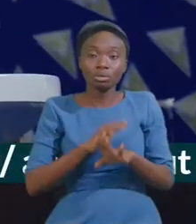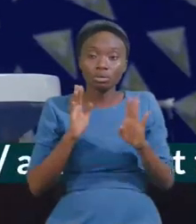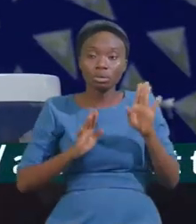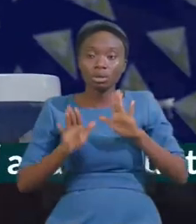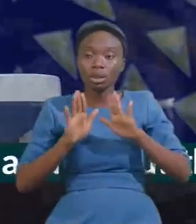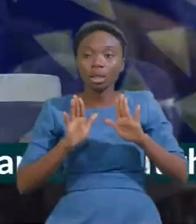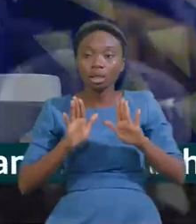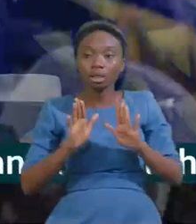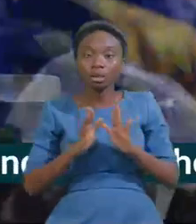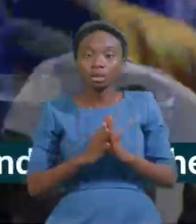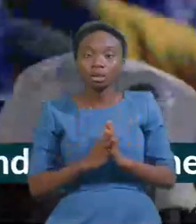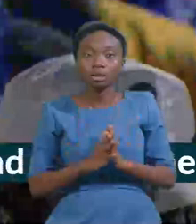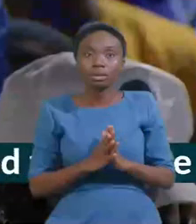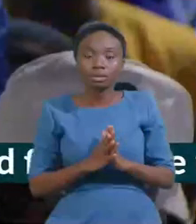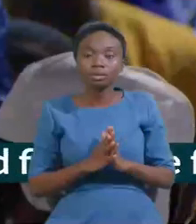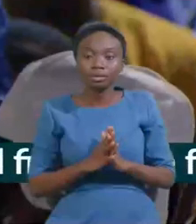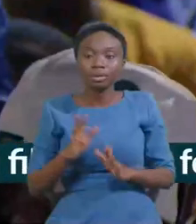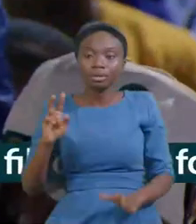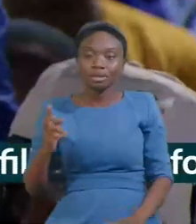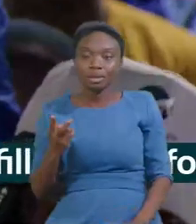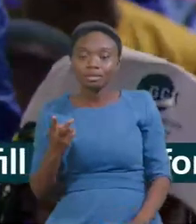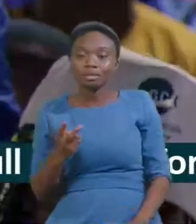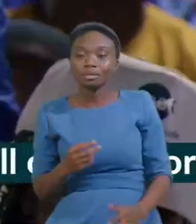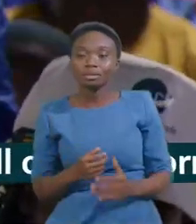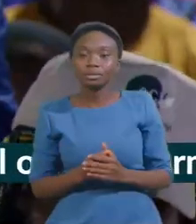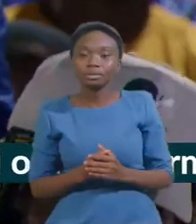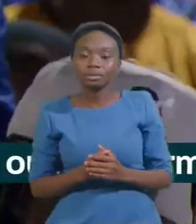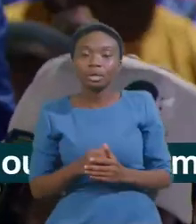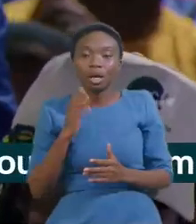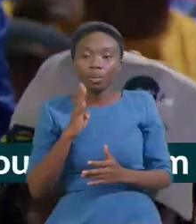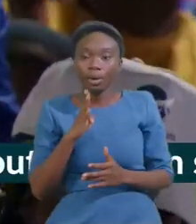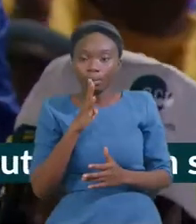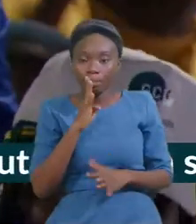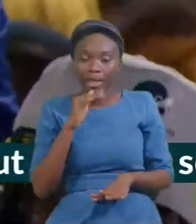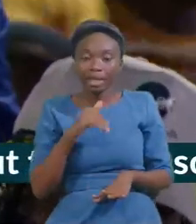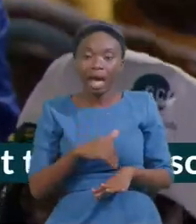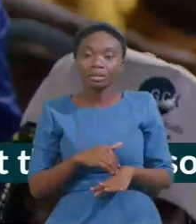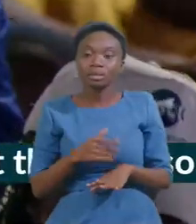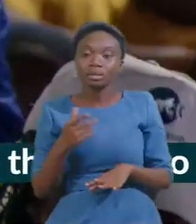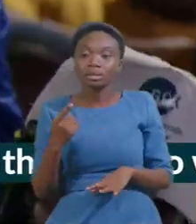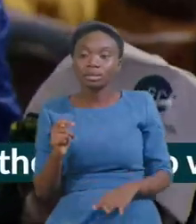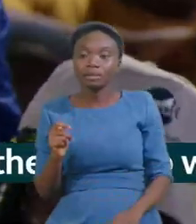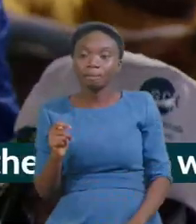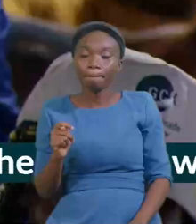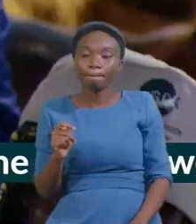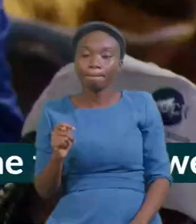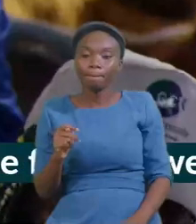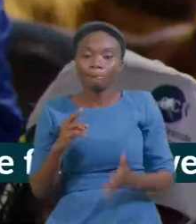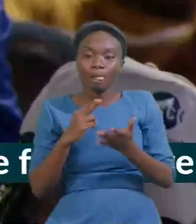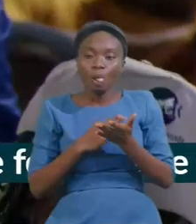c'est le banquet spécial des gens de Douala, will take place at the Holiness